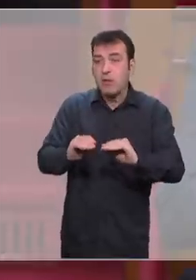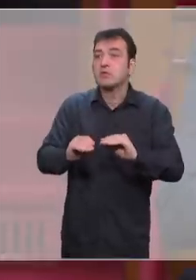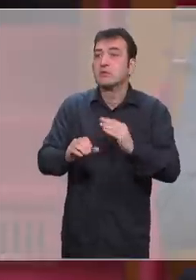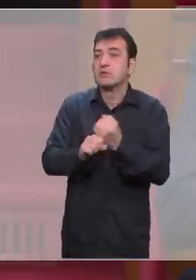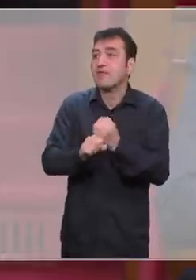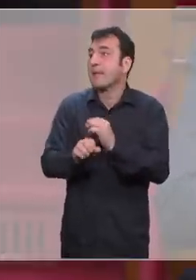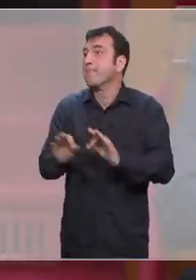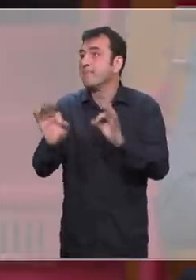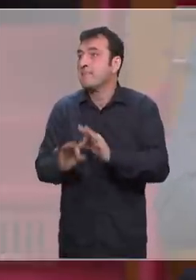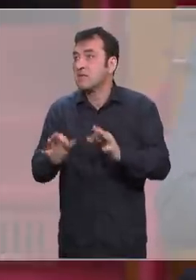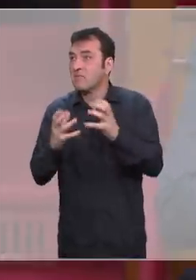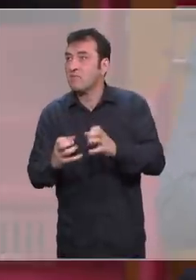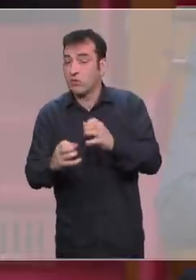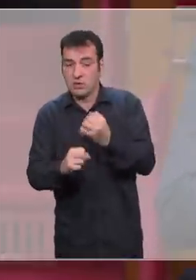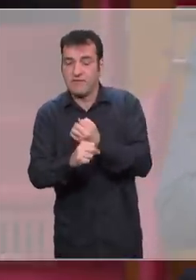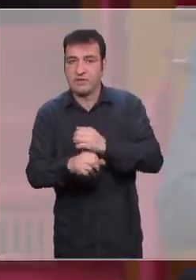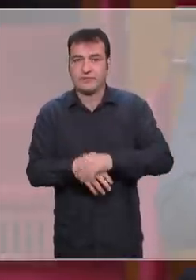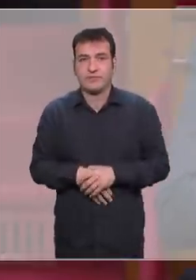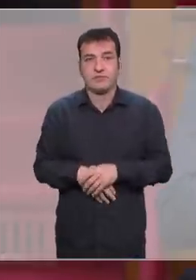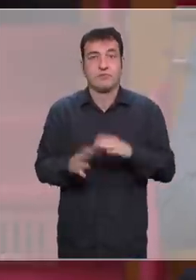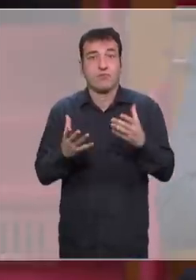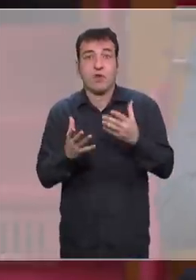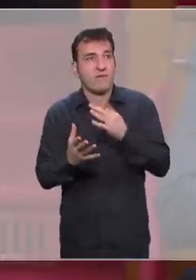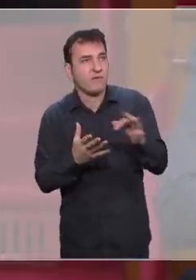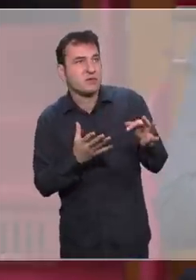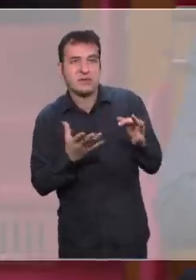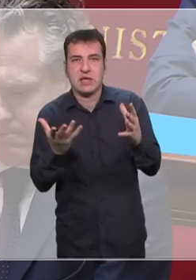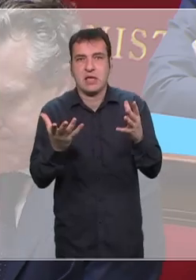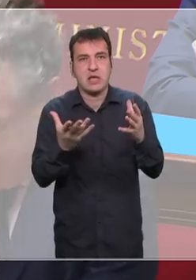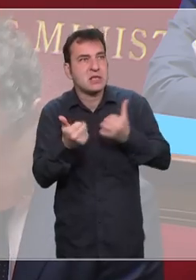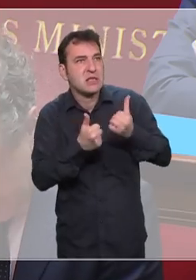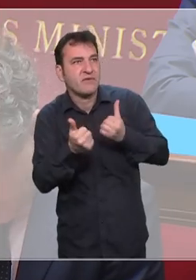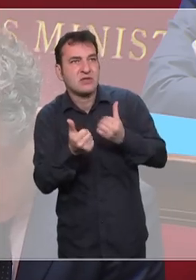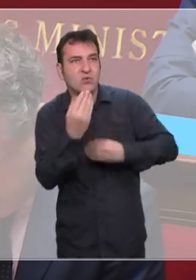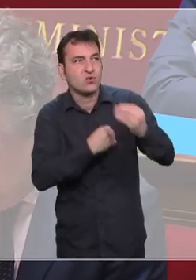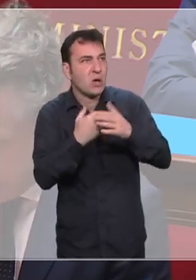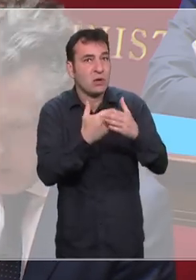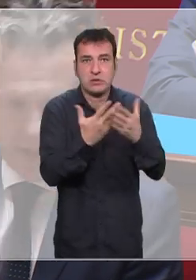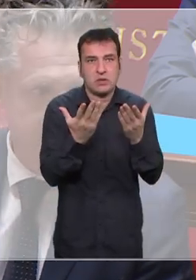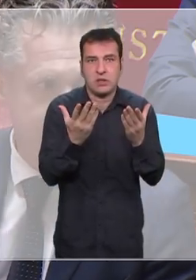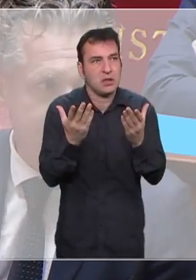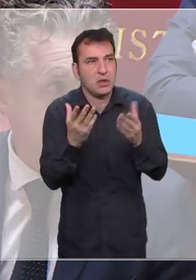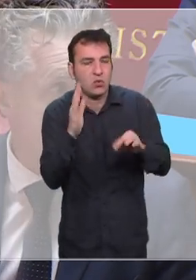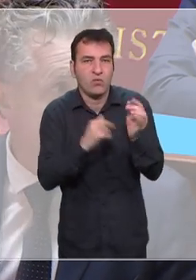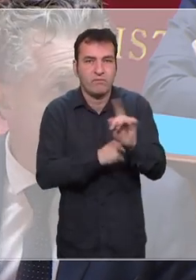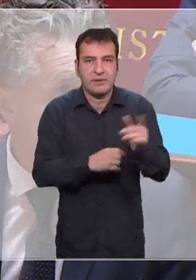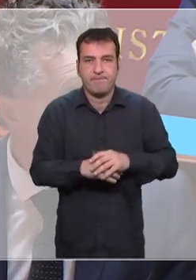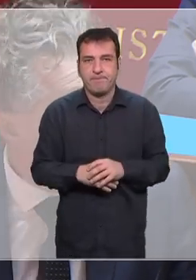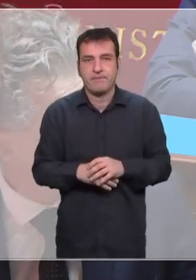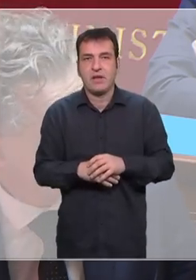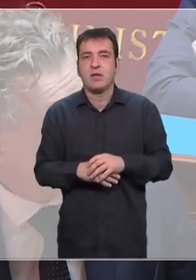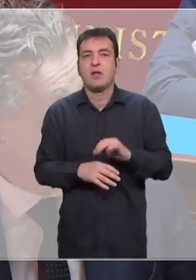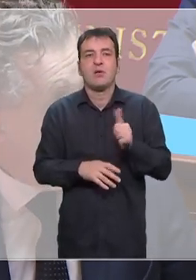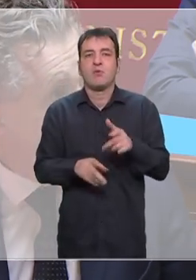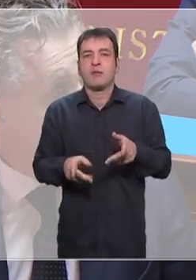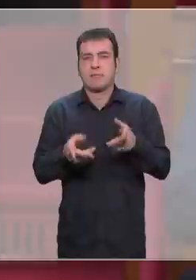à des soins près de chez eux, entretenant une spirale de saturation dont nous peinons à sortir. Ce n'est pas la première période